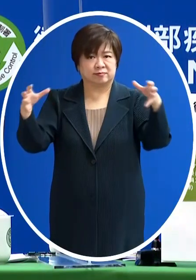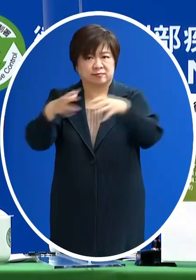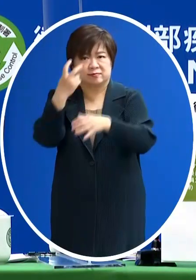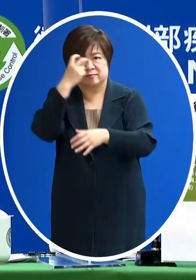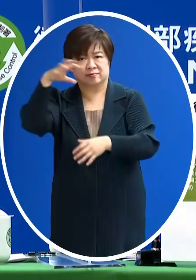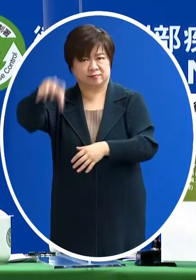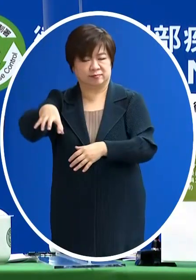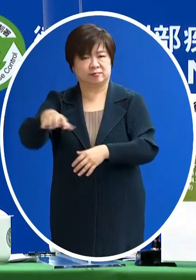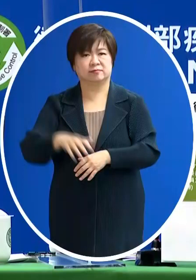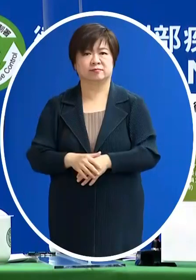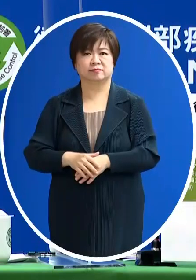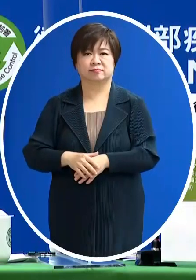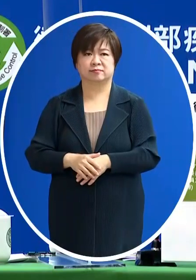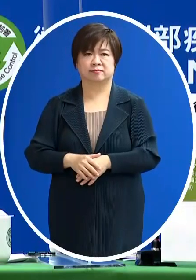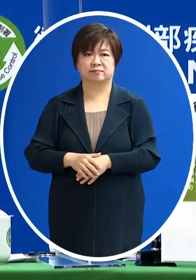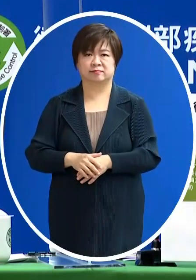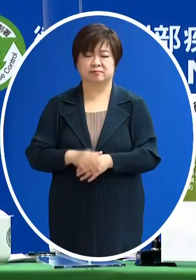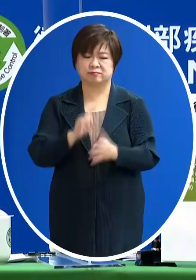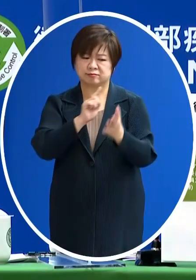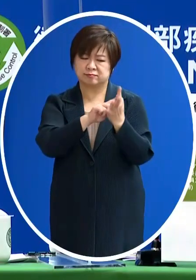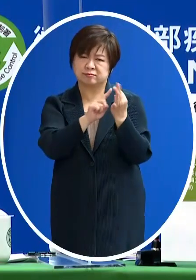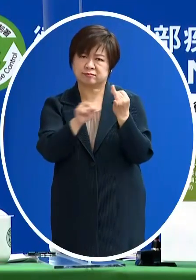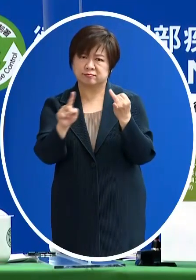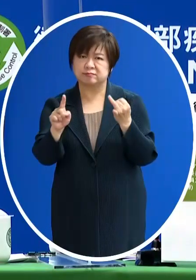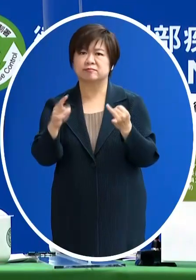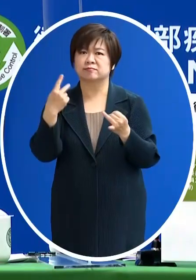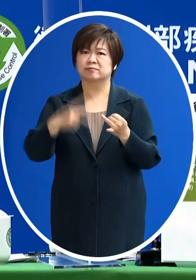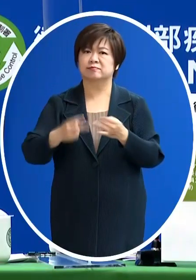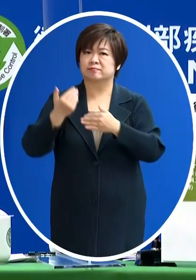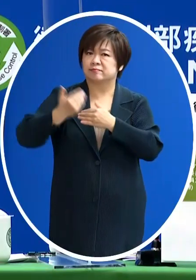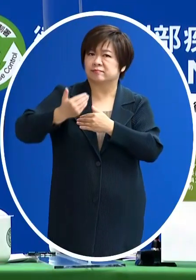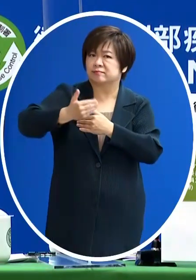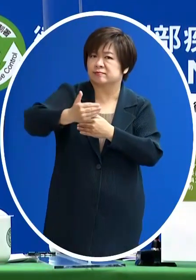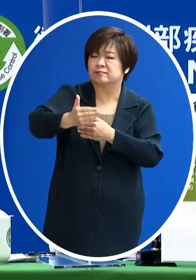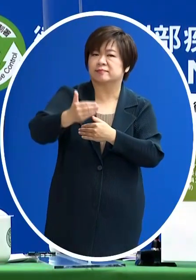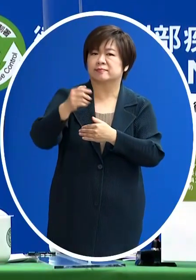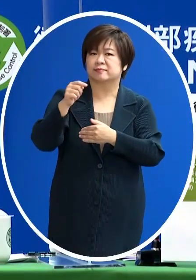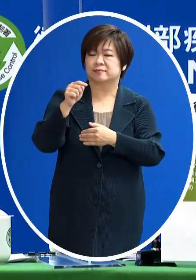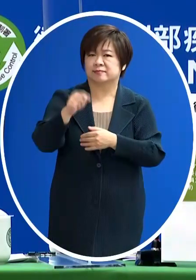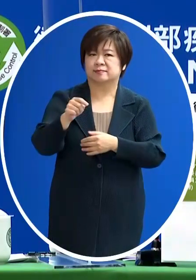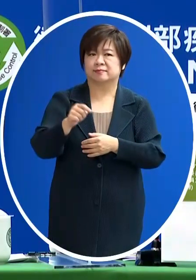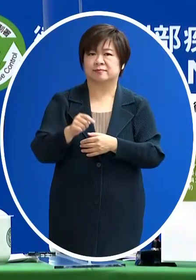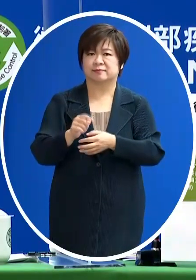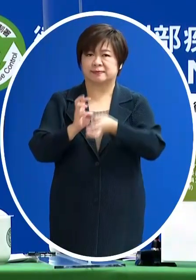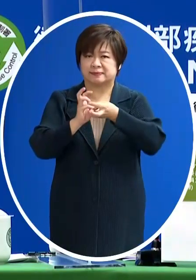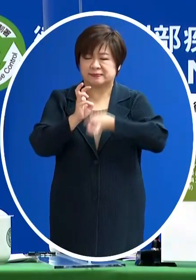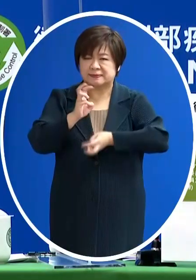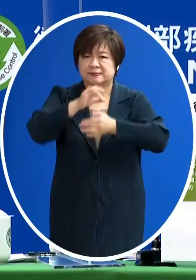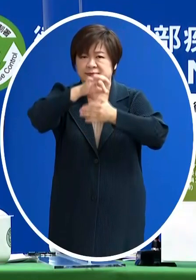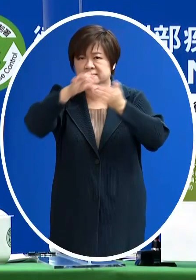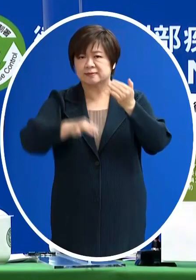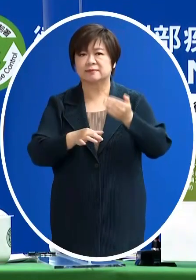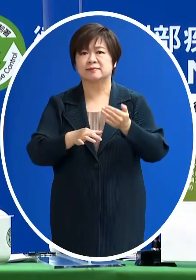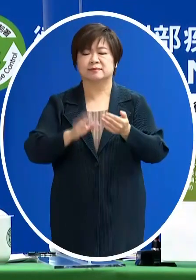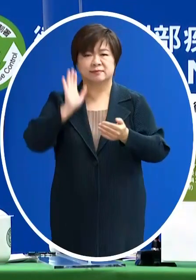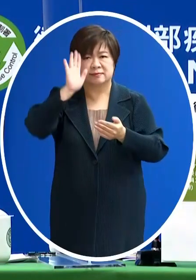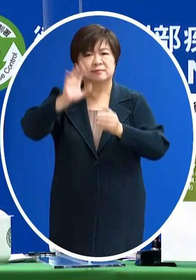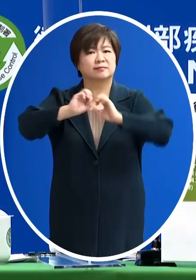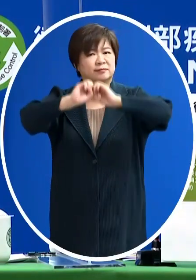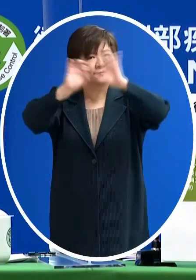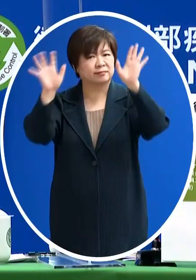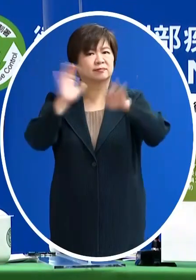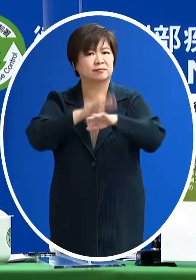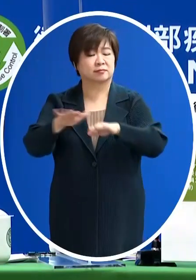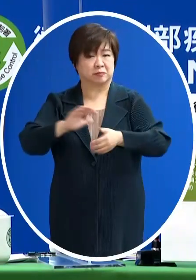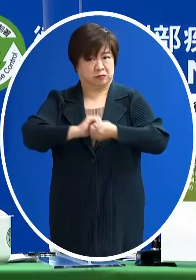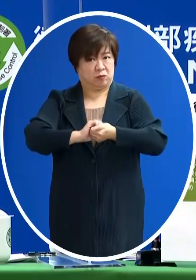所等等的一些方式，然后陆陆续续的相关的一些细则我们会陆续的来公布，一旦